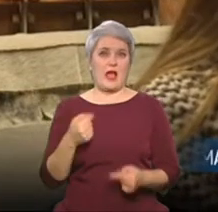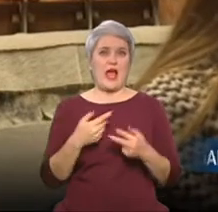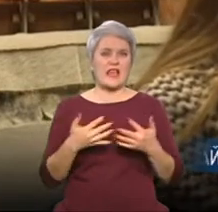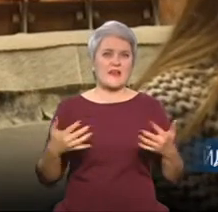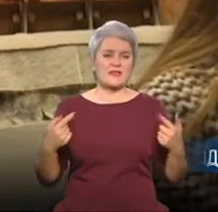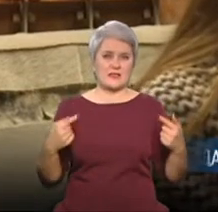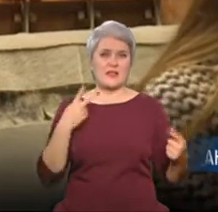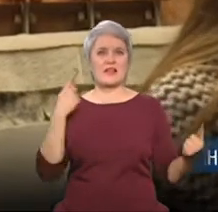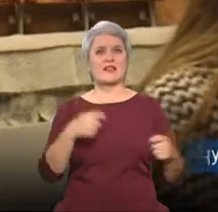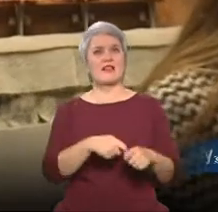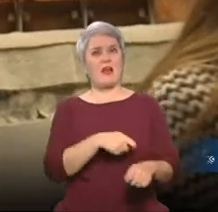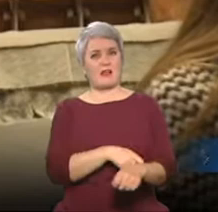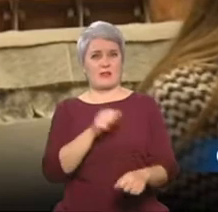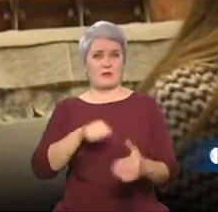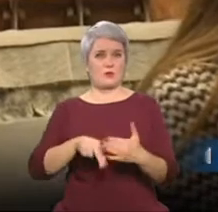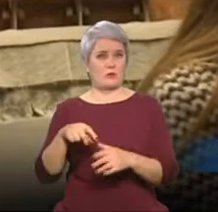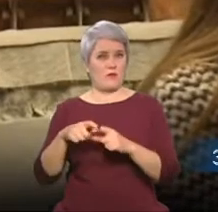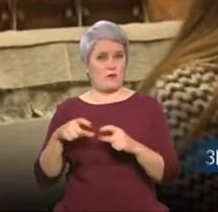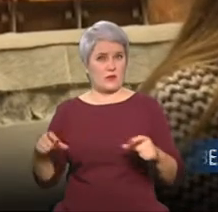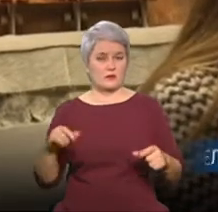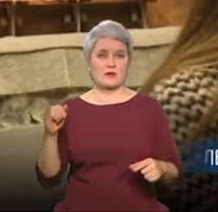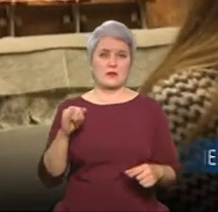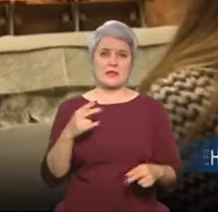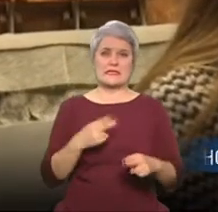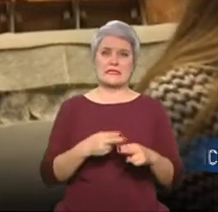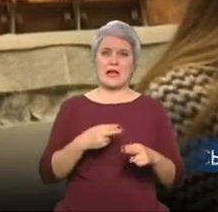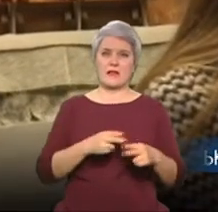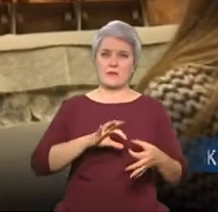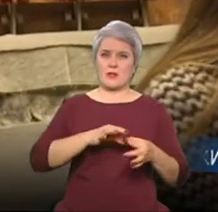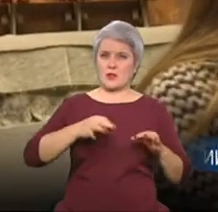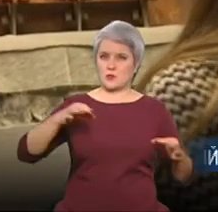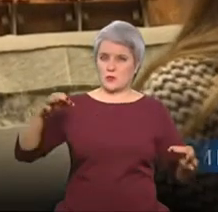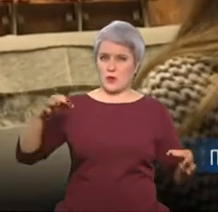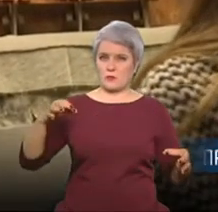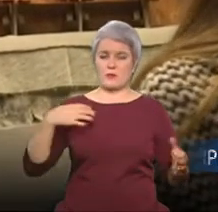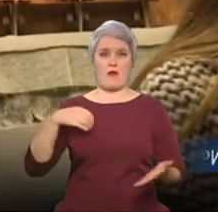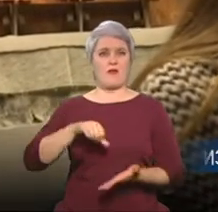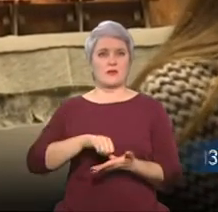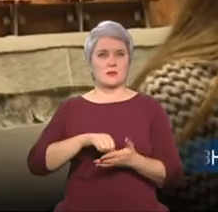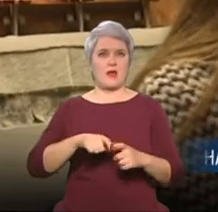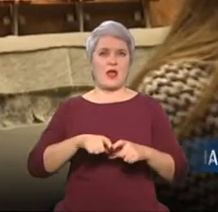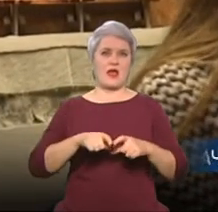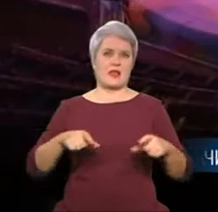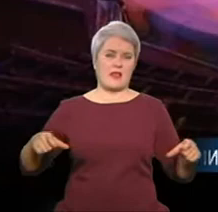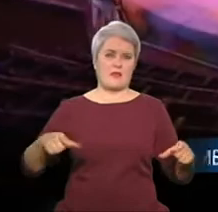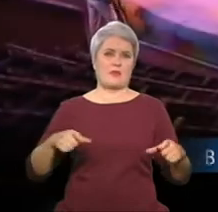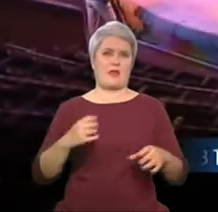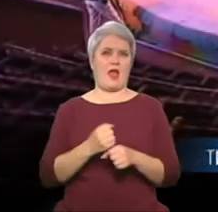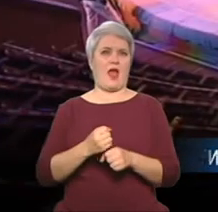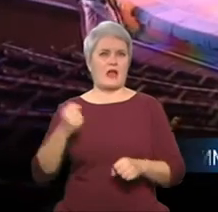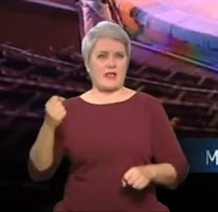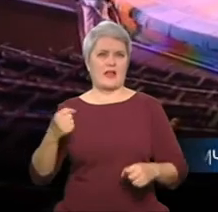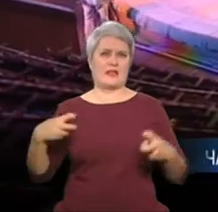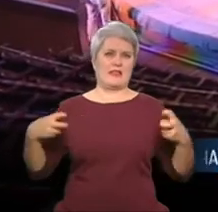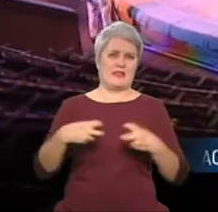звичайної тканини, яку можна купити в магазині, закінчуючи сталевими ланцюгами. Виступаю на ременях, канатах, резинках. Особливо